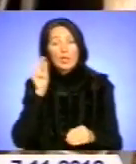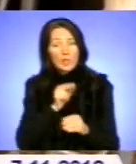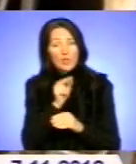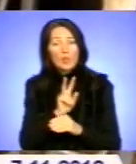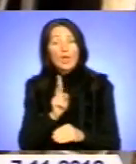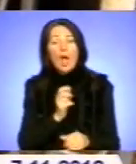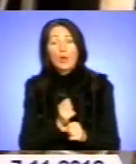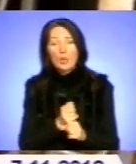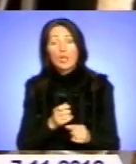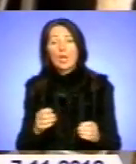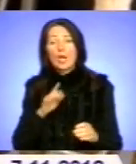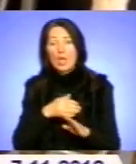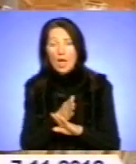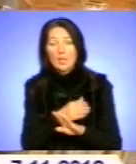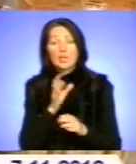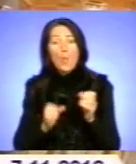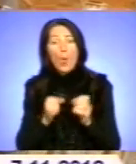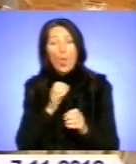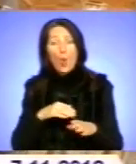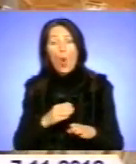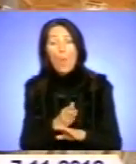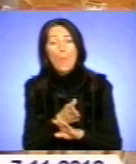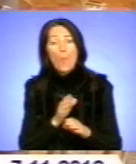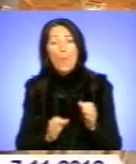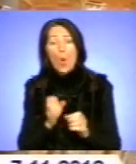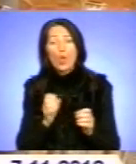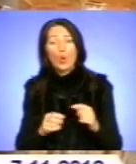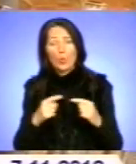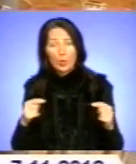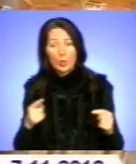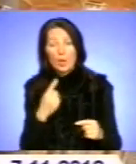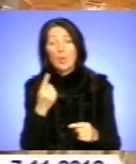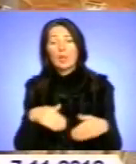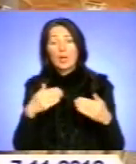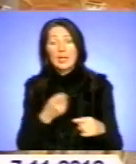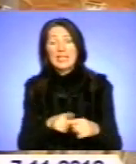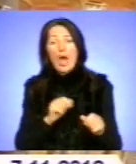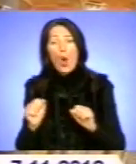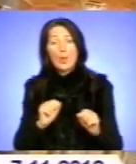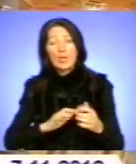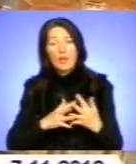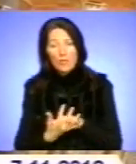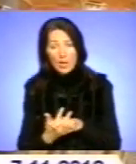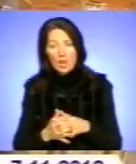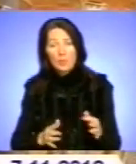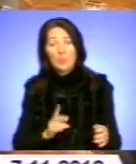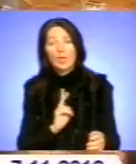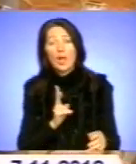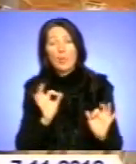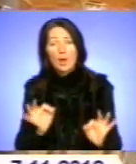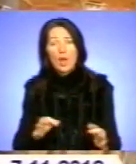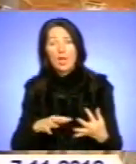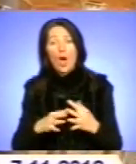якісне молоко та молокопродукти. На першому етапі – це управління ферми. Як правильно управляти, як правильно